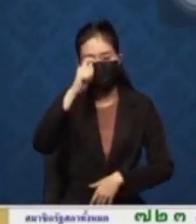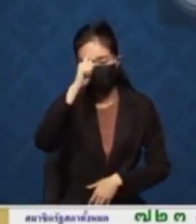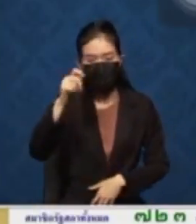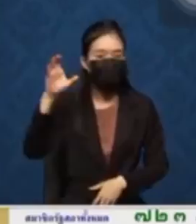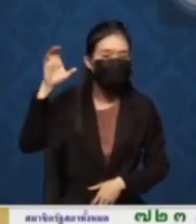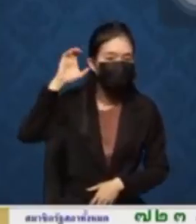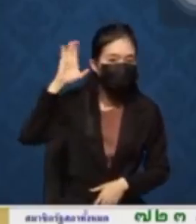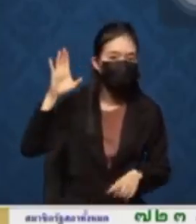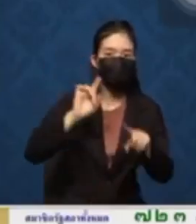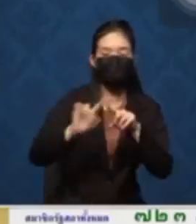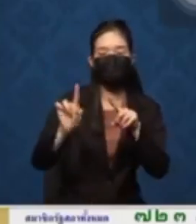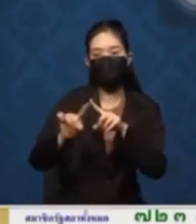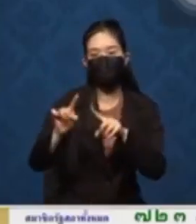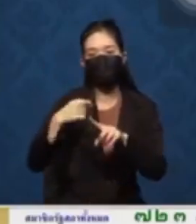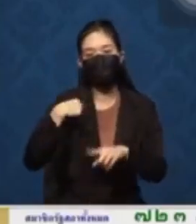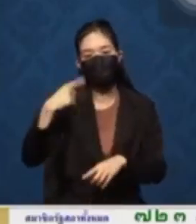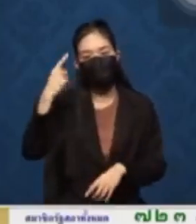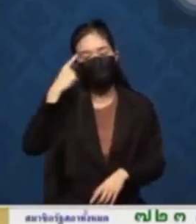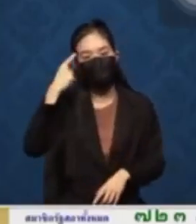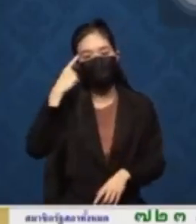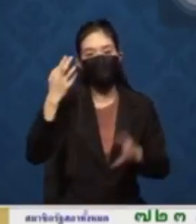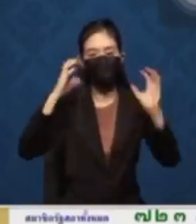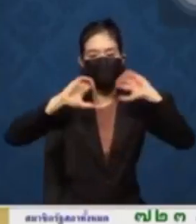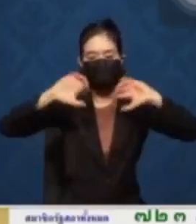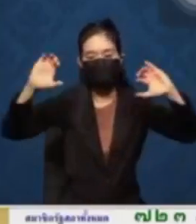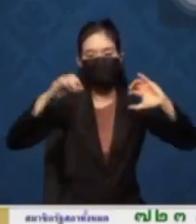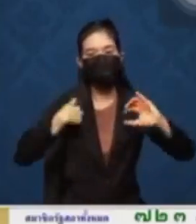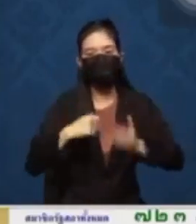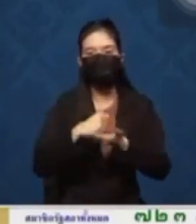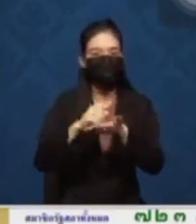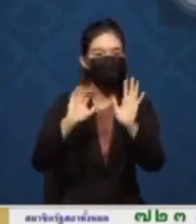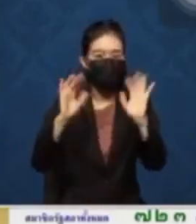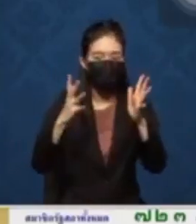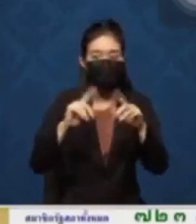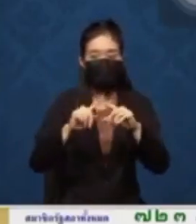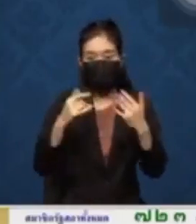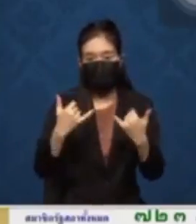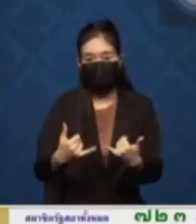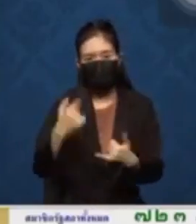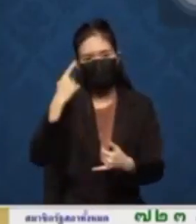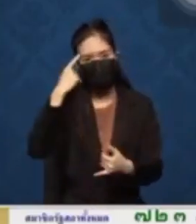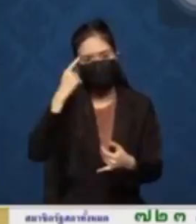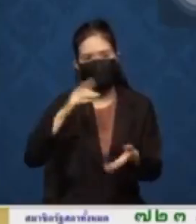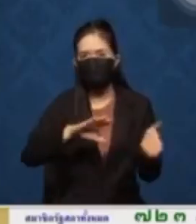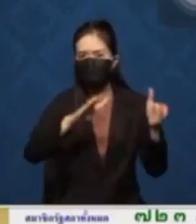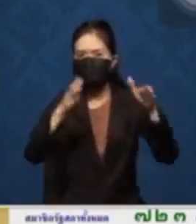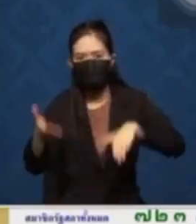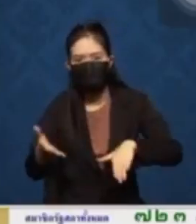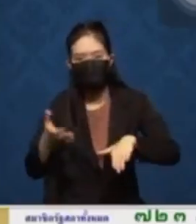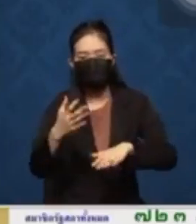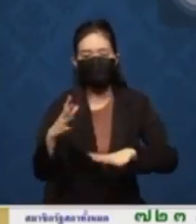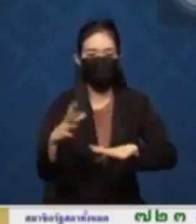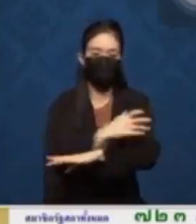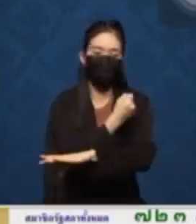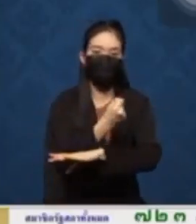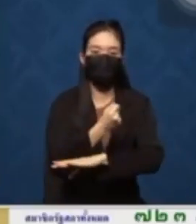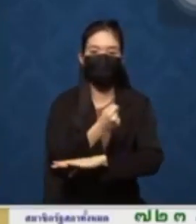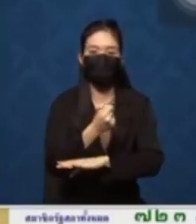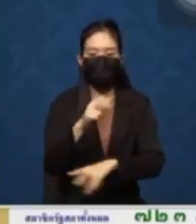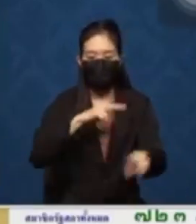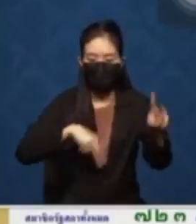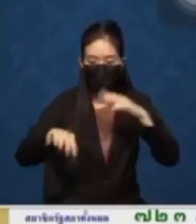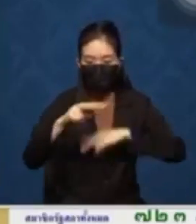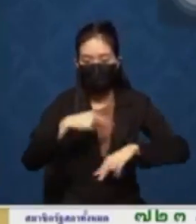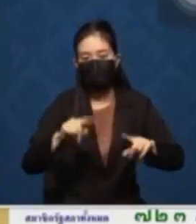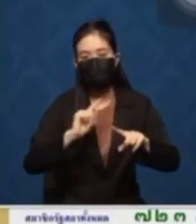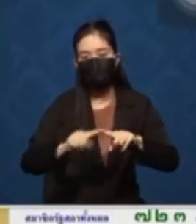ถาบันทางการเมืองต่างๆข้อเสนอร่างแก้ไขรัฐธรรมนูญในวันนี้นะครับจึงไม่ได้เป็นการทำลายล้างสถาบันทางการเมืองใดๆที่ท่านหวงแหนแต่กลับจะเป็น